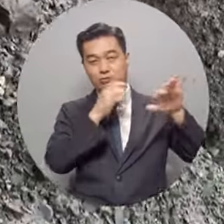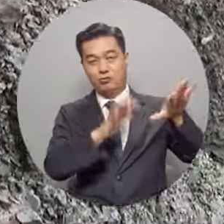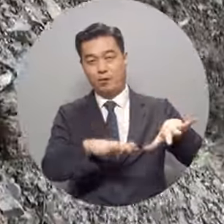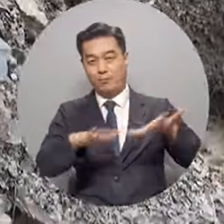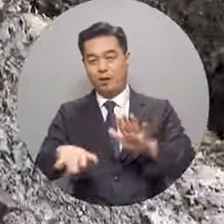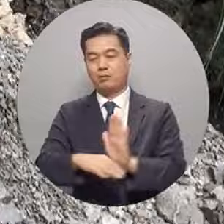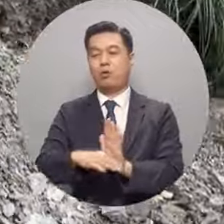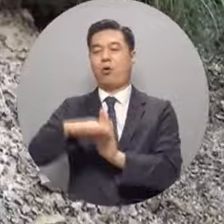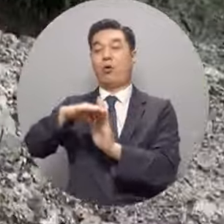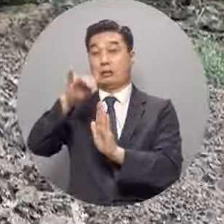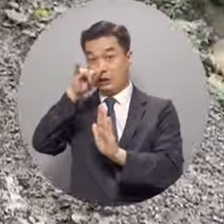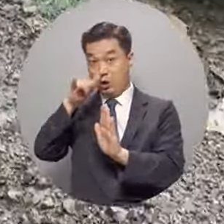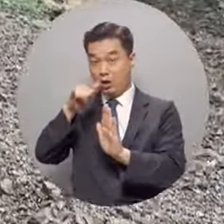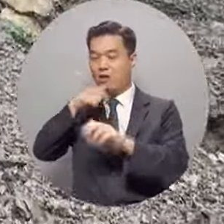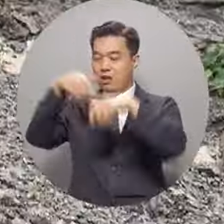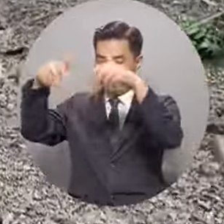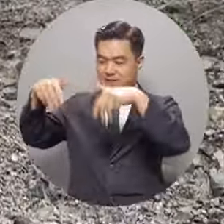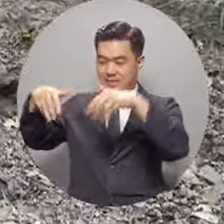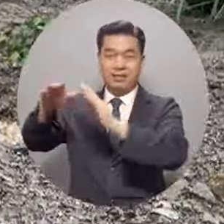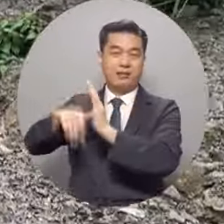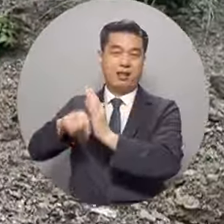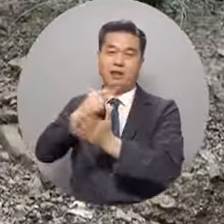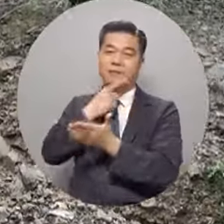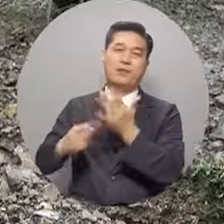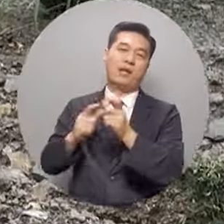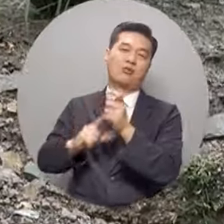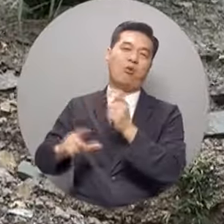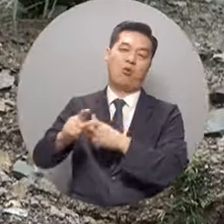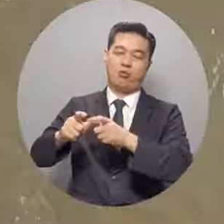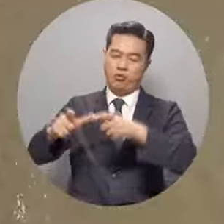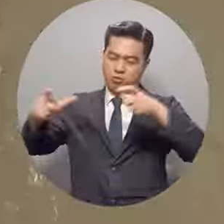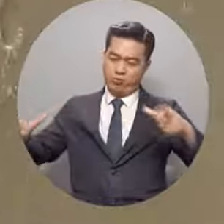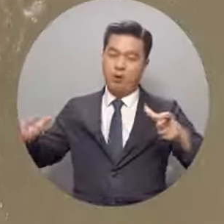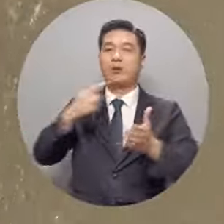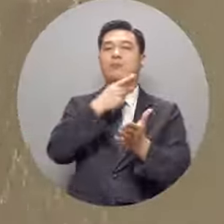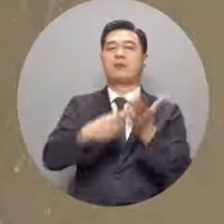발생하고 비까지 퍼붓는 우기엔 피해가 더 광범위해집니다.